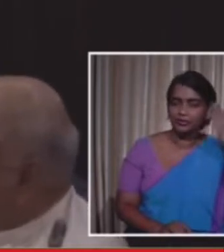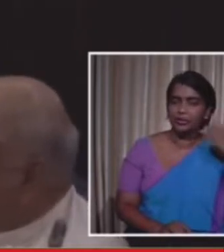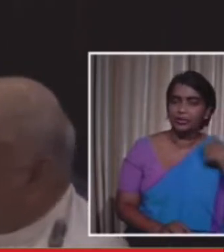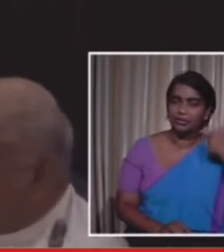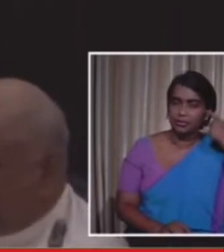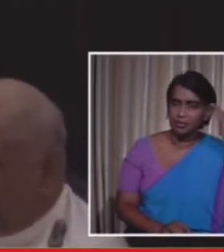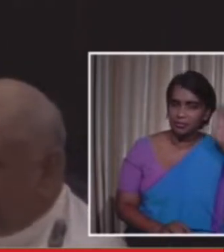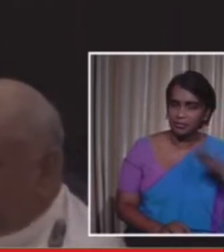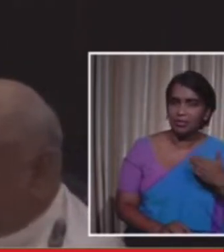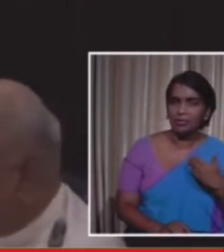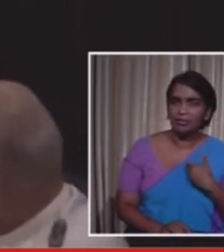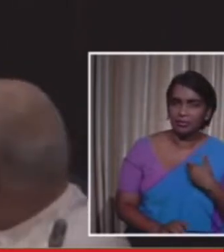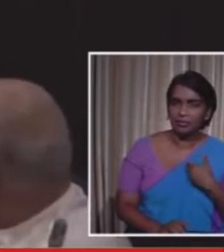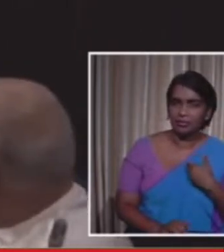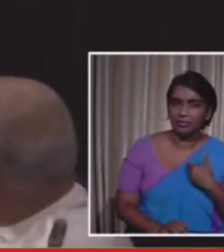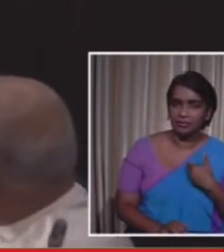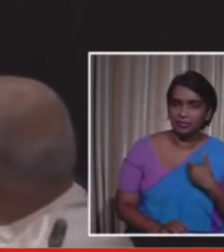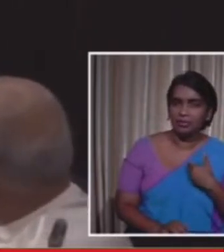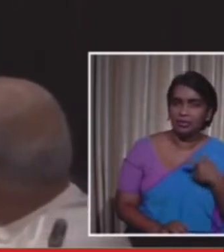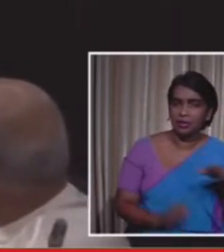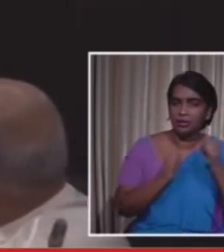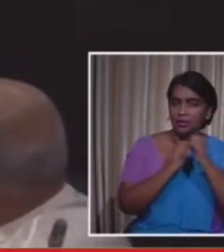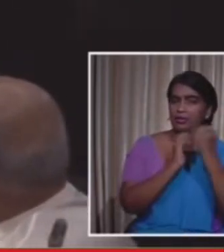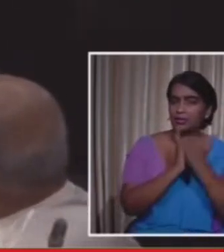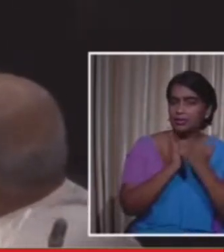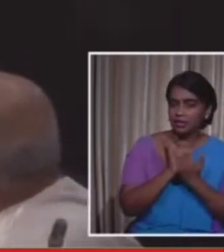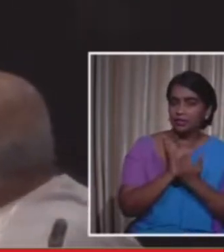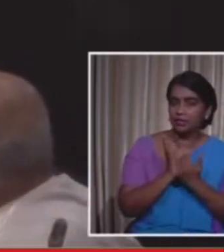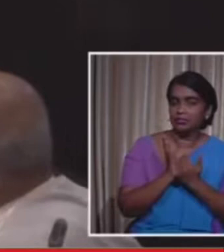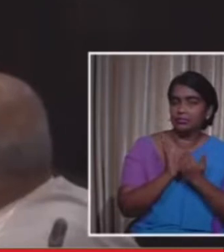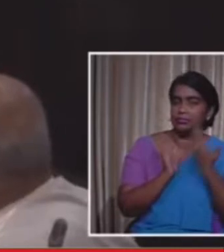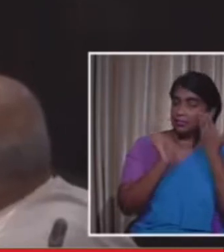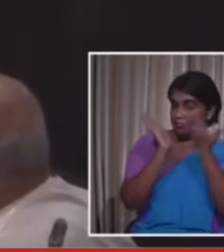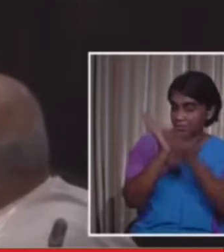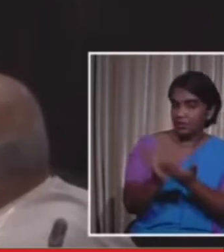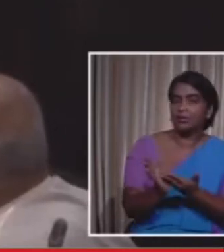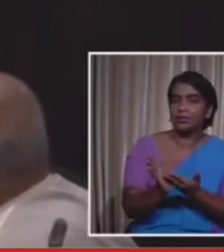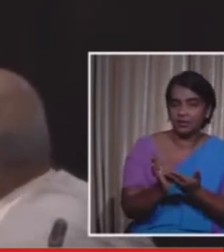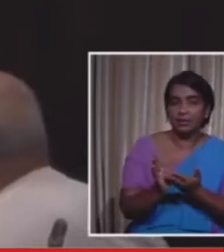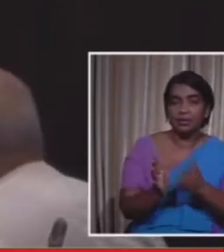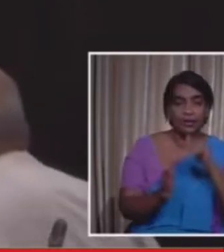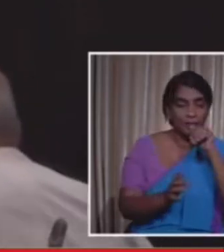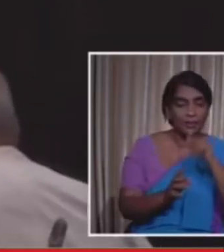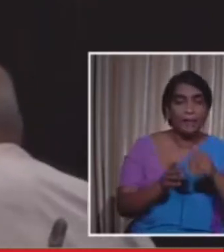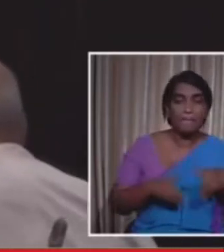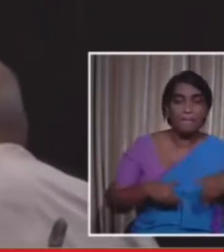බලාපොරොත්තු වෙනවා. මේ වැඩසටහන ඉදිරිපත් කරමු. ඇත්ත වශයෙන්ම